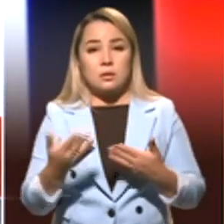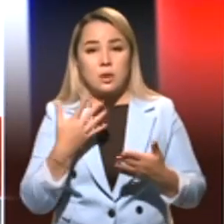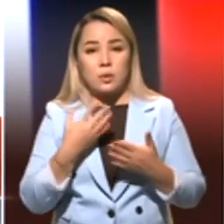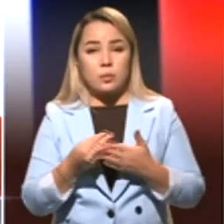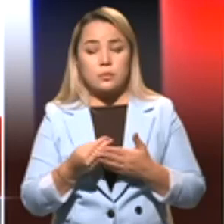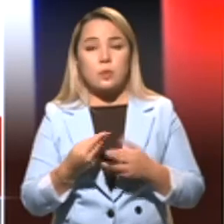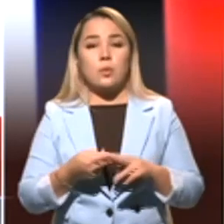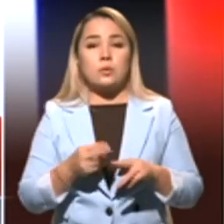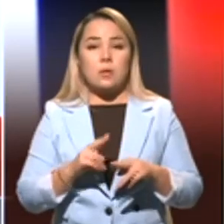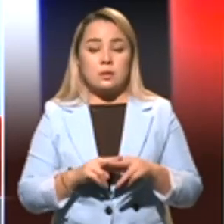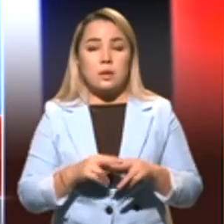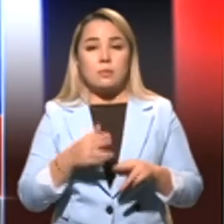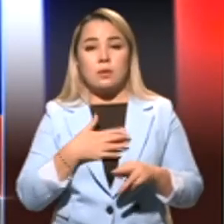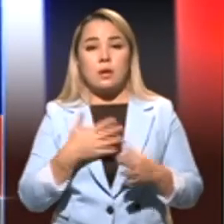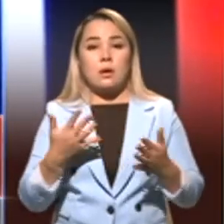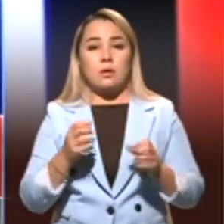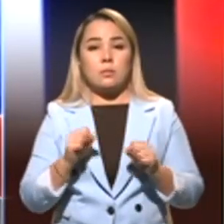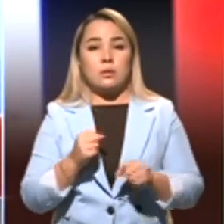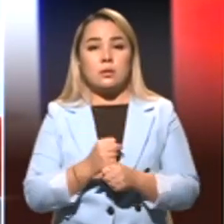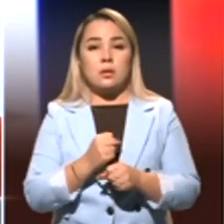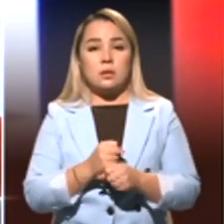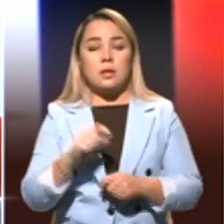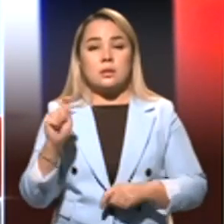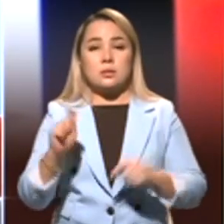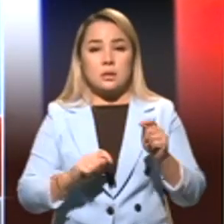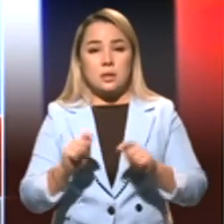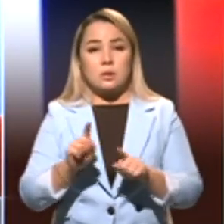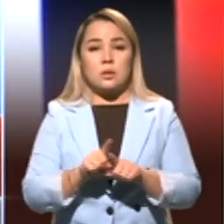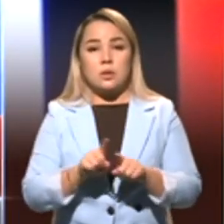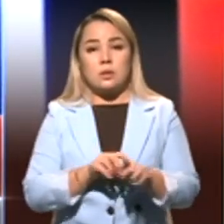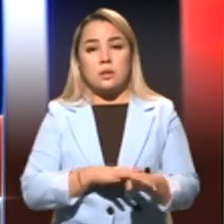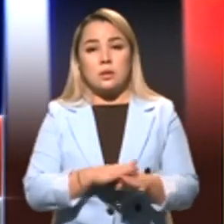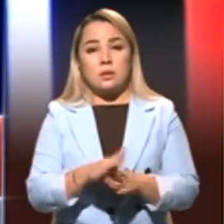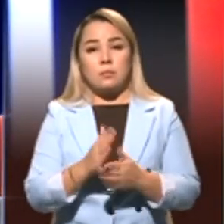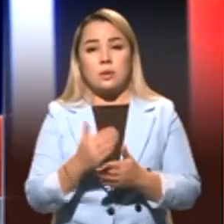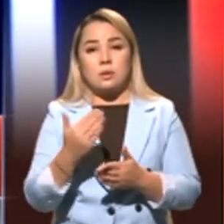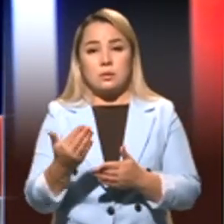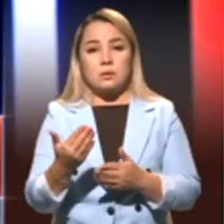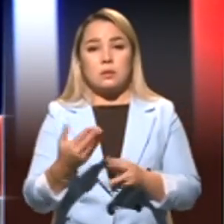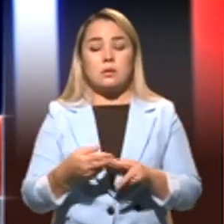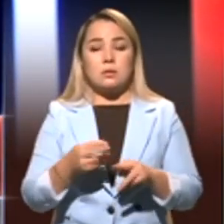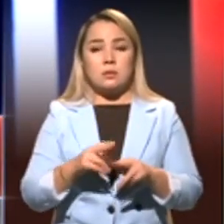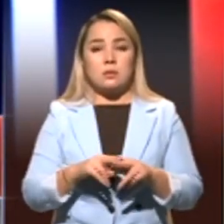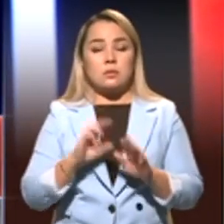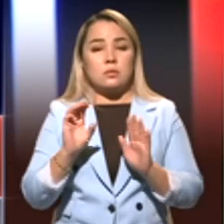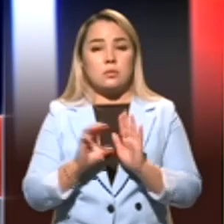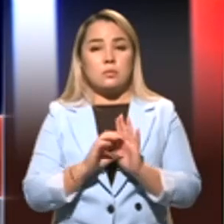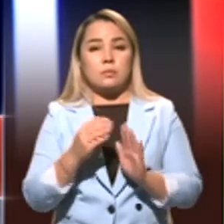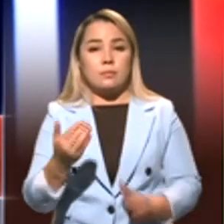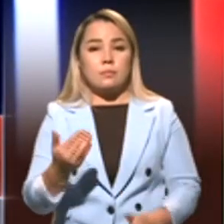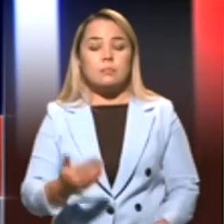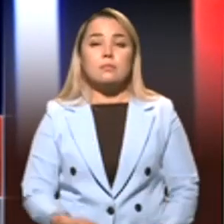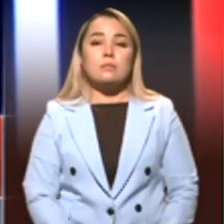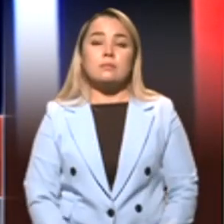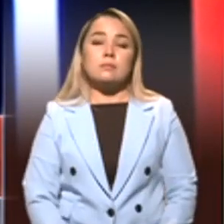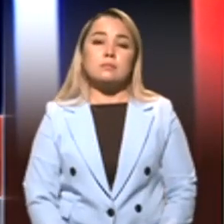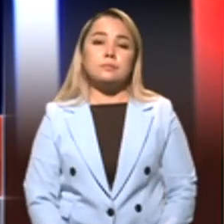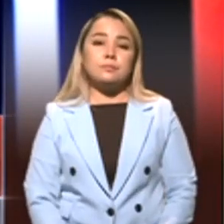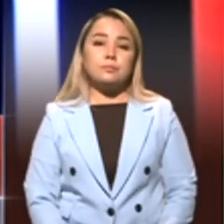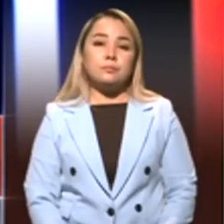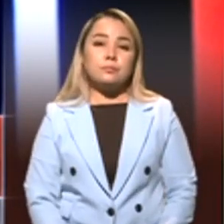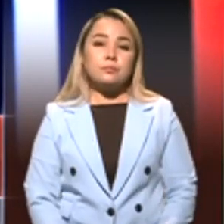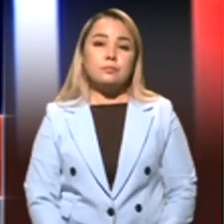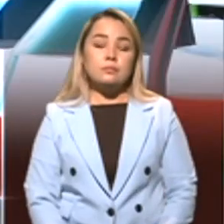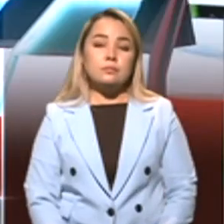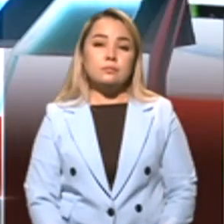Osıqan, biz kalay ıqpalı itilamız osu siyiz arkılı. Aydınış, Elus Mırza. Şimdi,